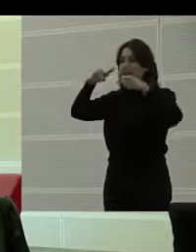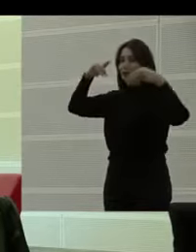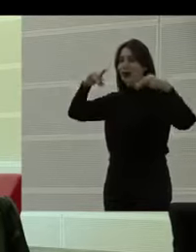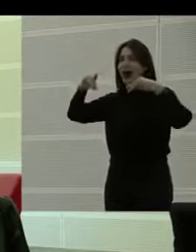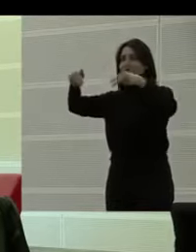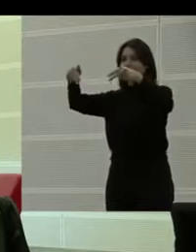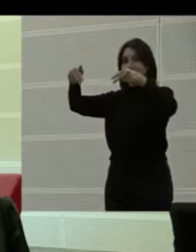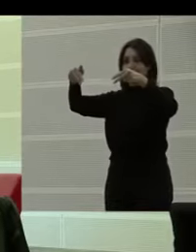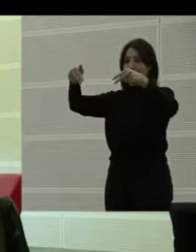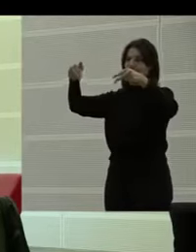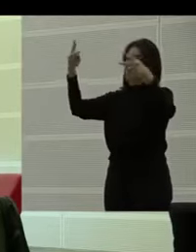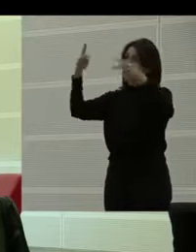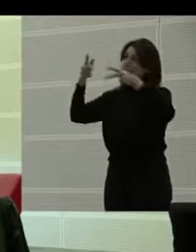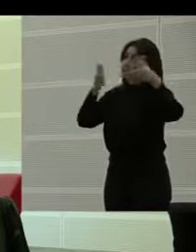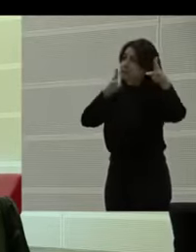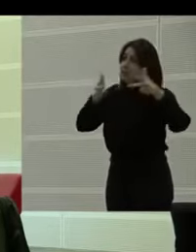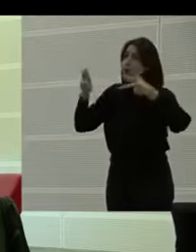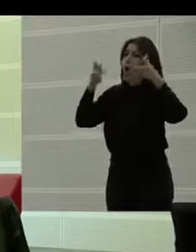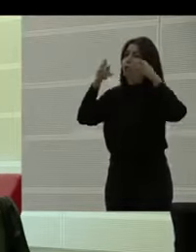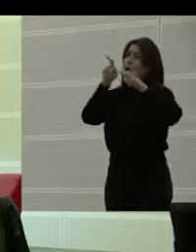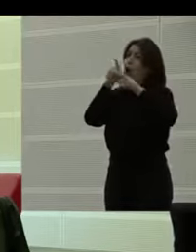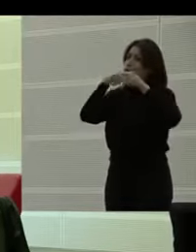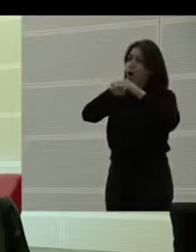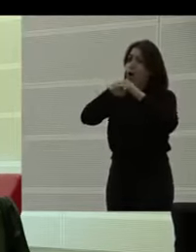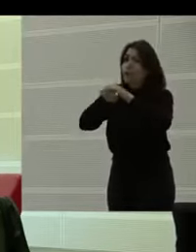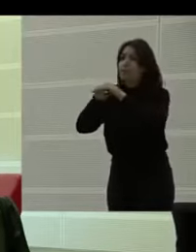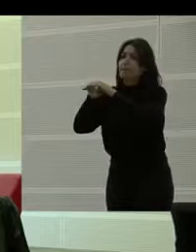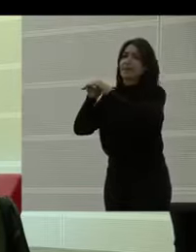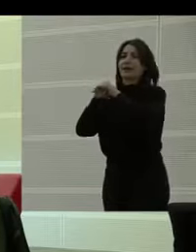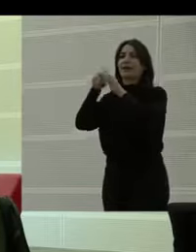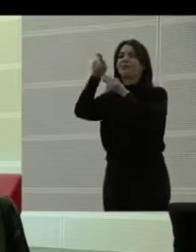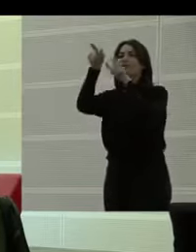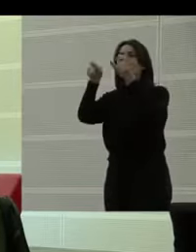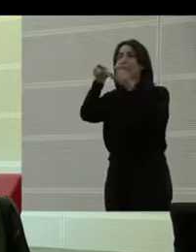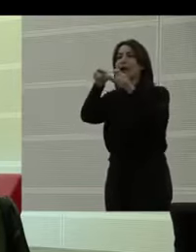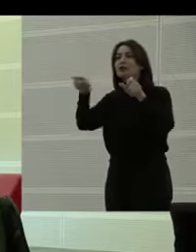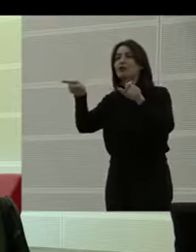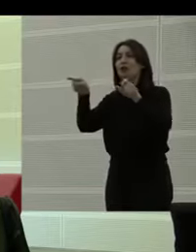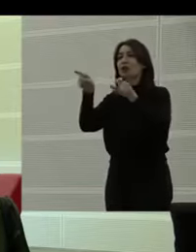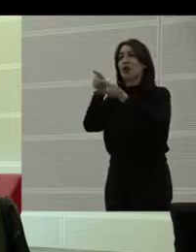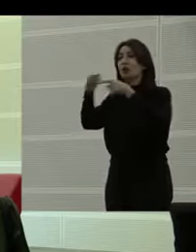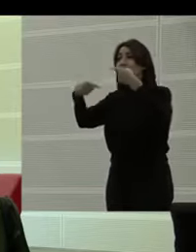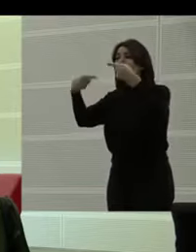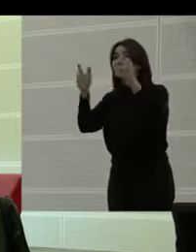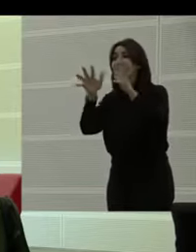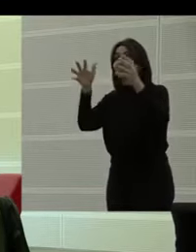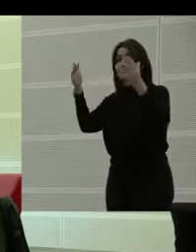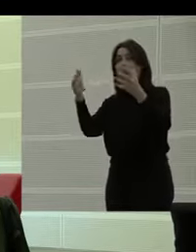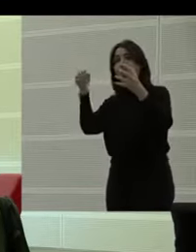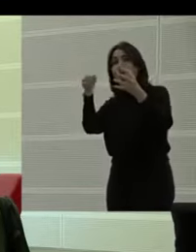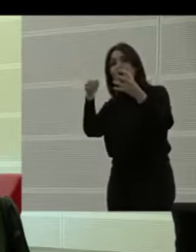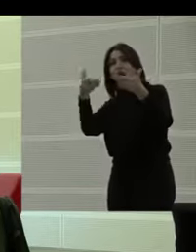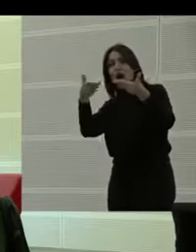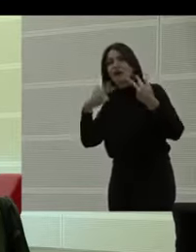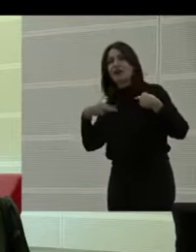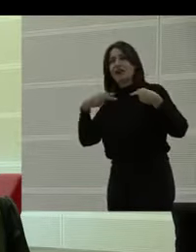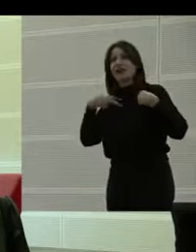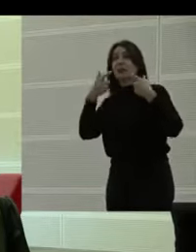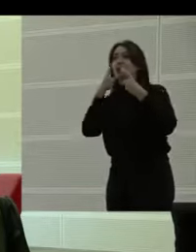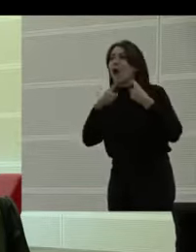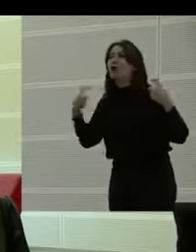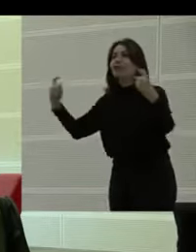migrano, che si spostano, e queste persone tengono in vita questo pianeta perché sono tutte diverse